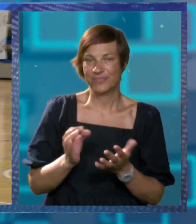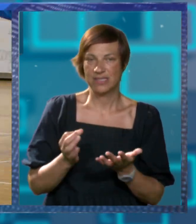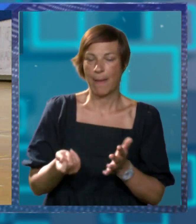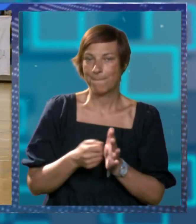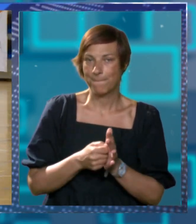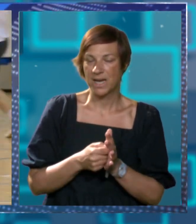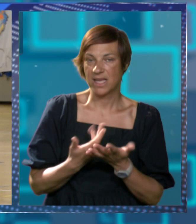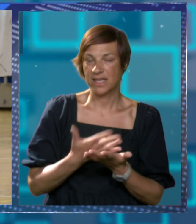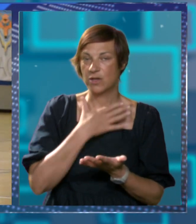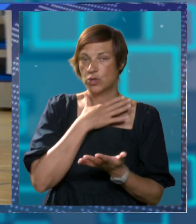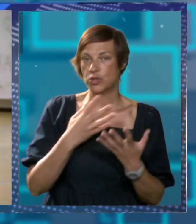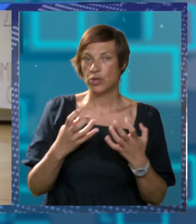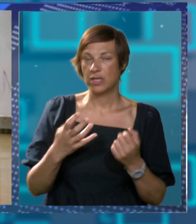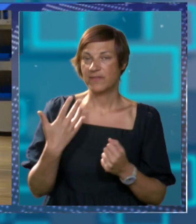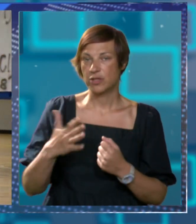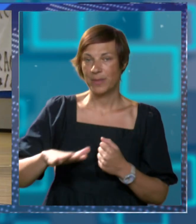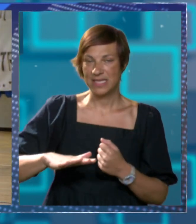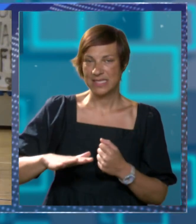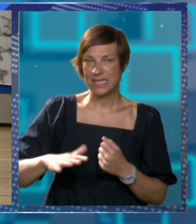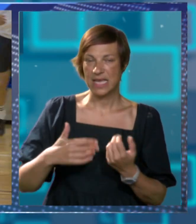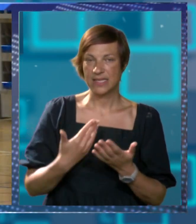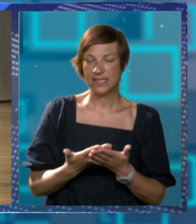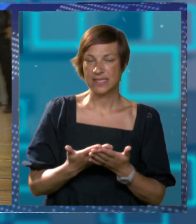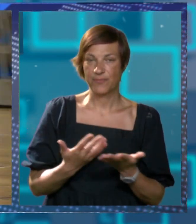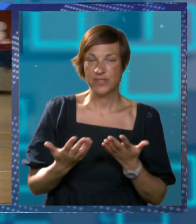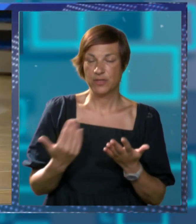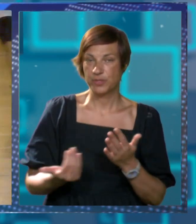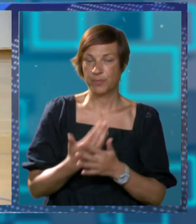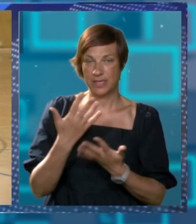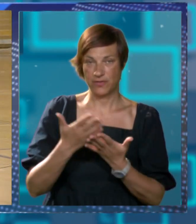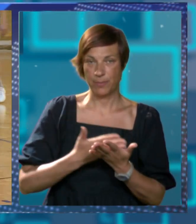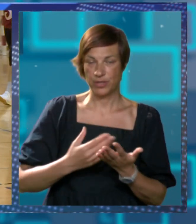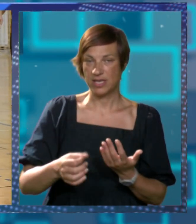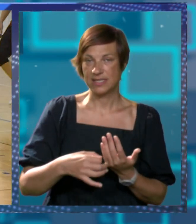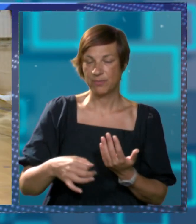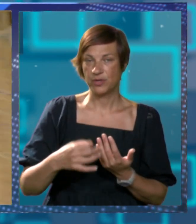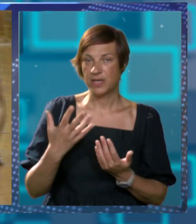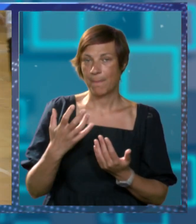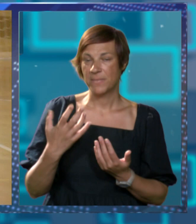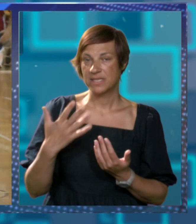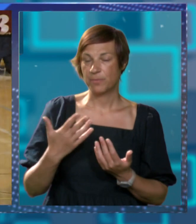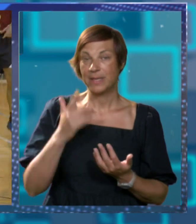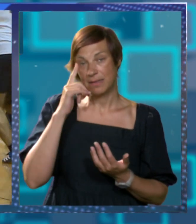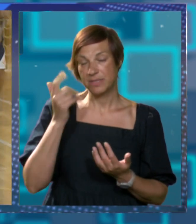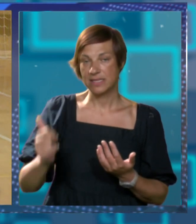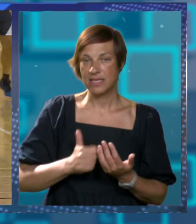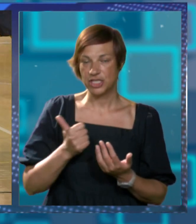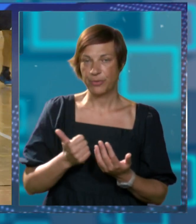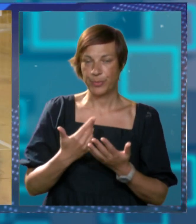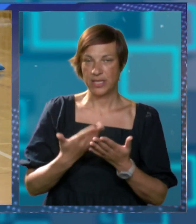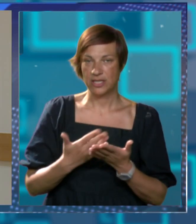Ja mislim, platiti, s obzirom da je u školi 950 djece, a s obzirom po novim podacima od vrtića, od 550, mislim da će biti